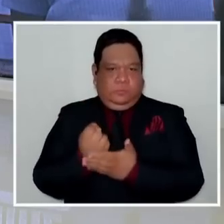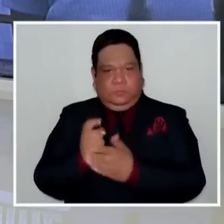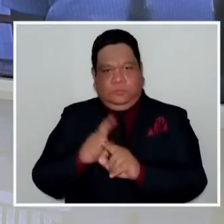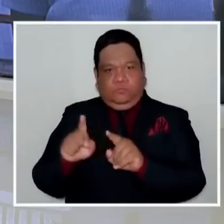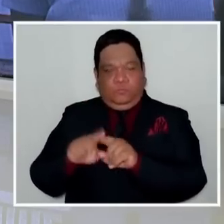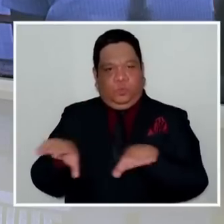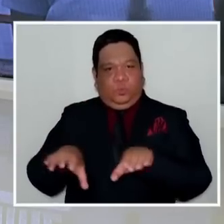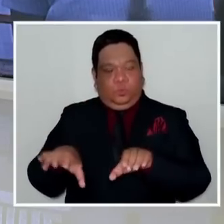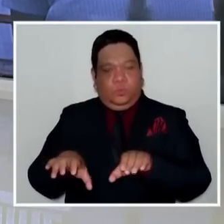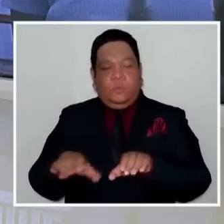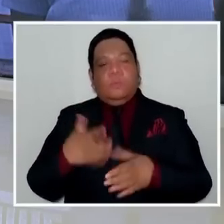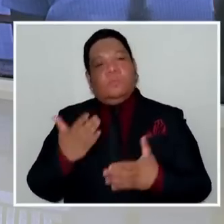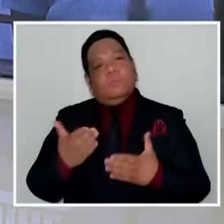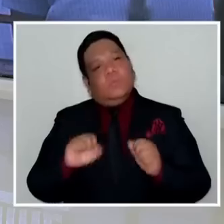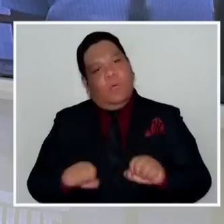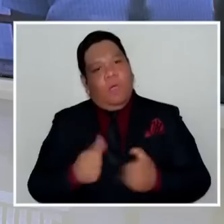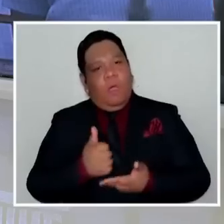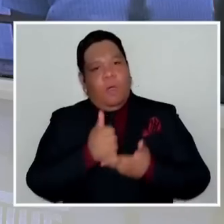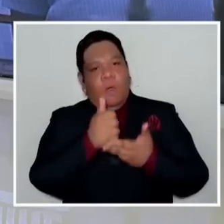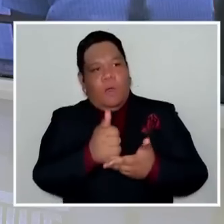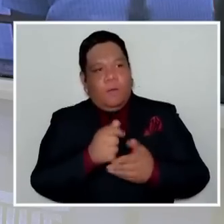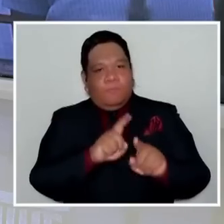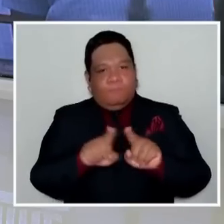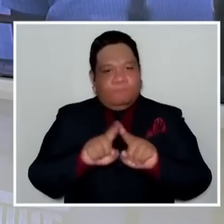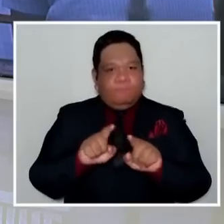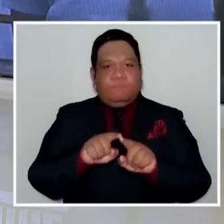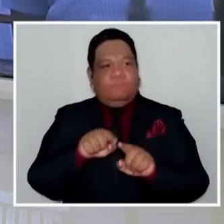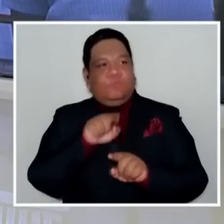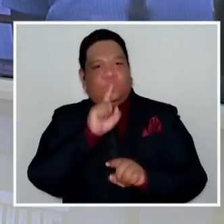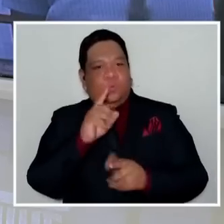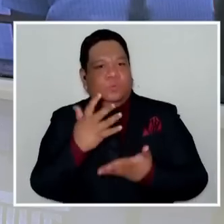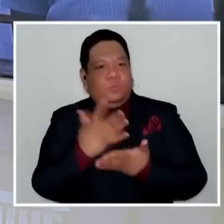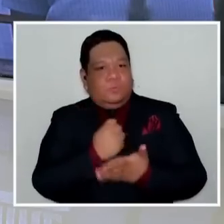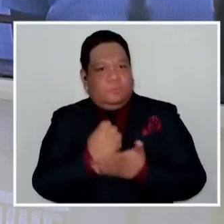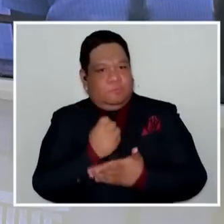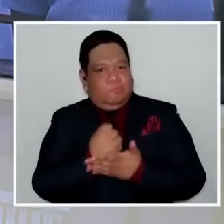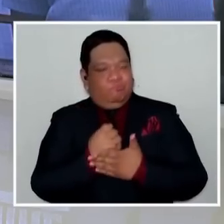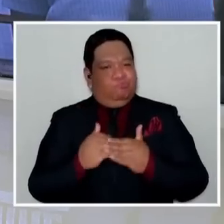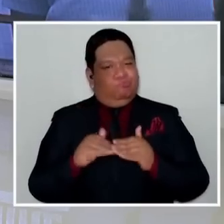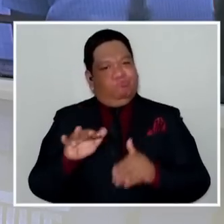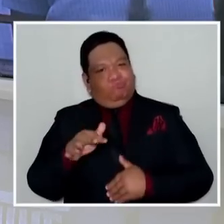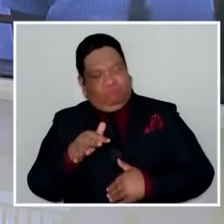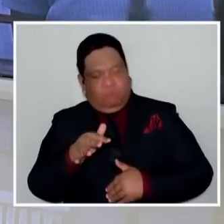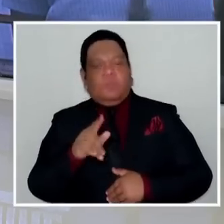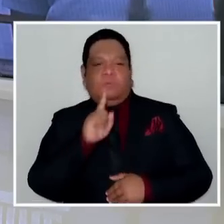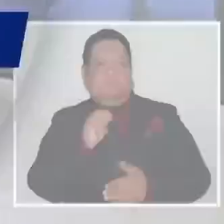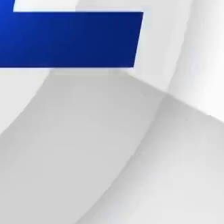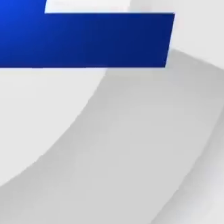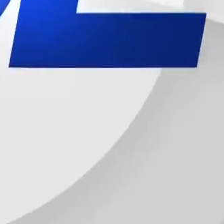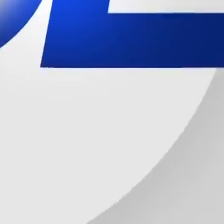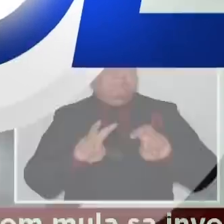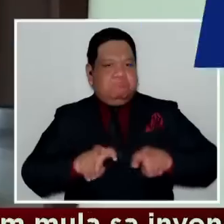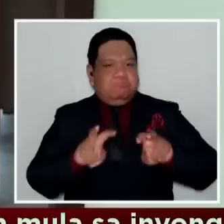middle income earners, pinag-aaralan na rin. Nagpapatrol, Sherian Torres.